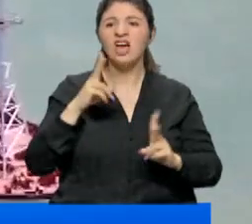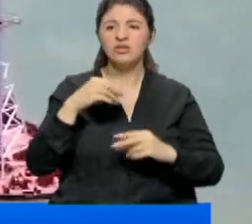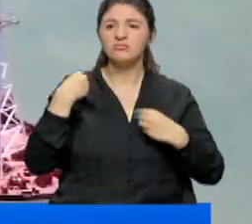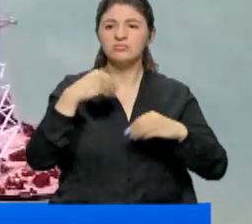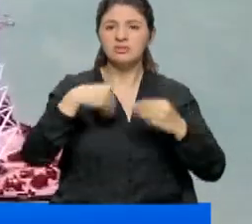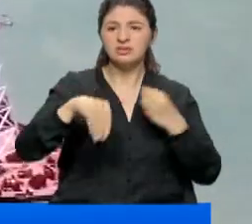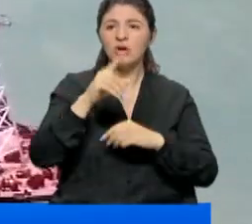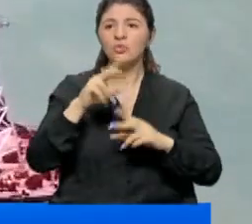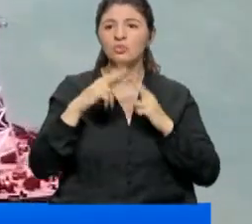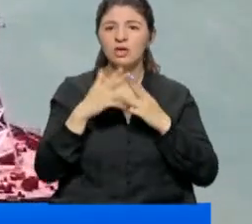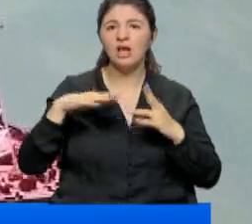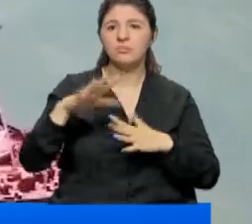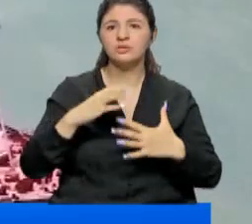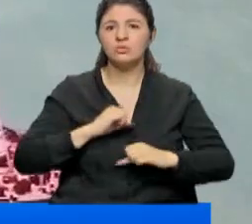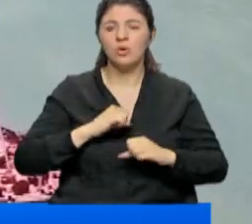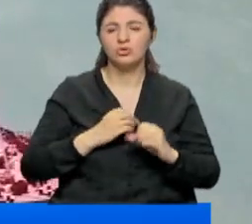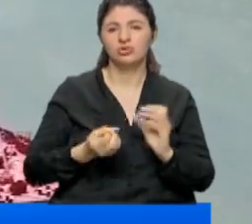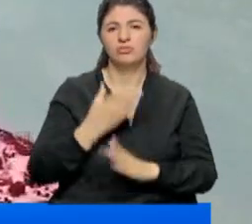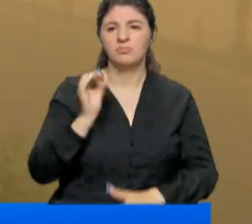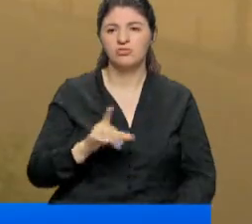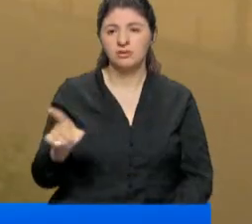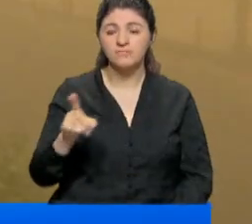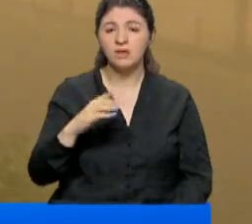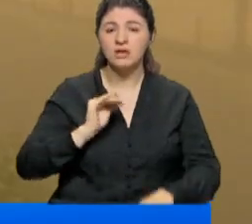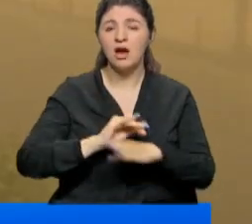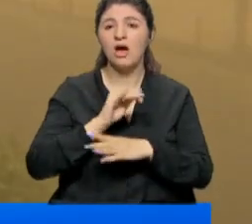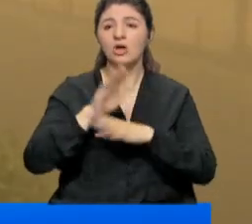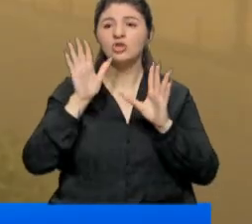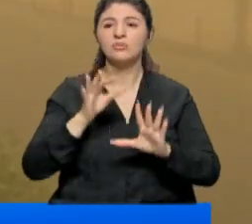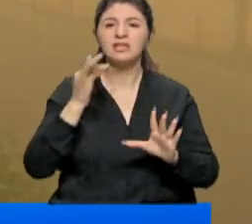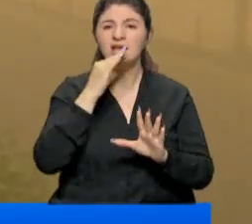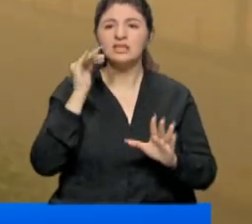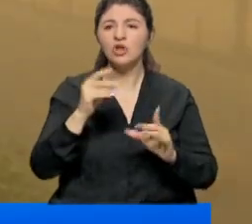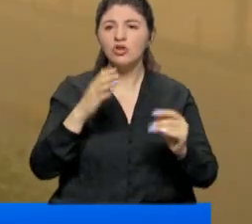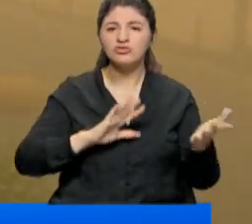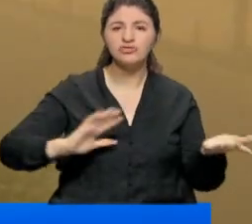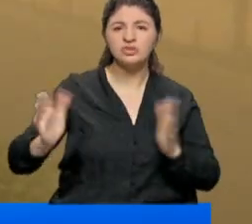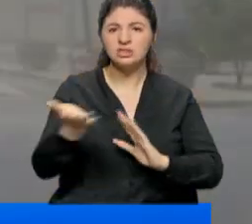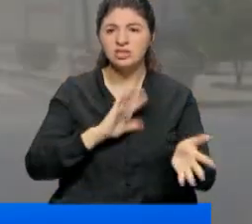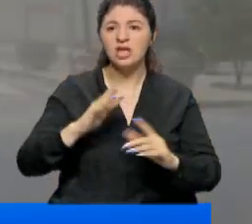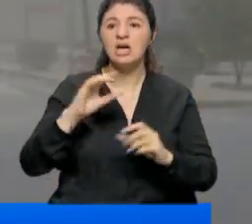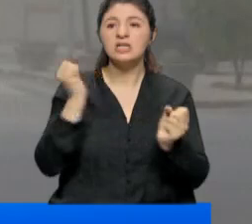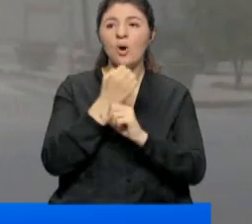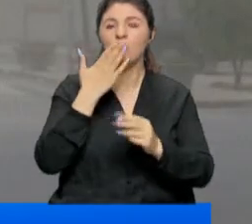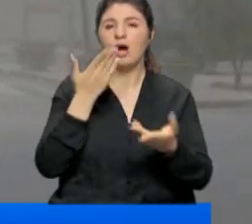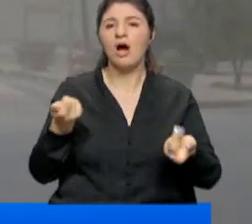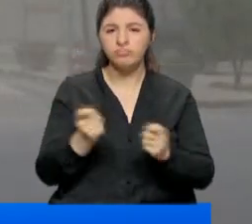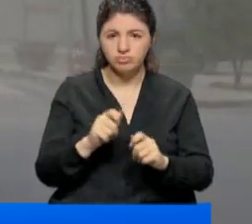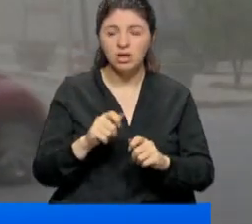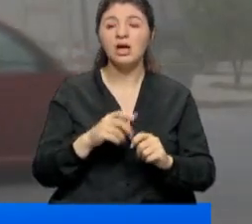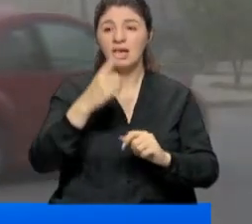için Küresel çapta endişe yarattı ğı hayatı durma noktasına getiren toz Fırtınası Irakta okulların